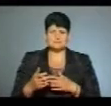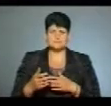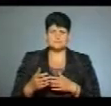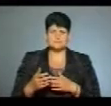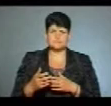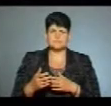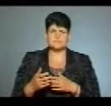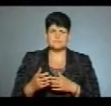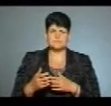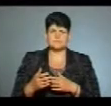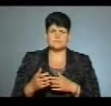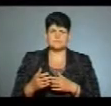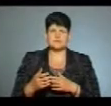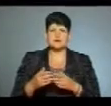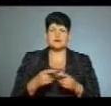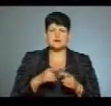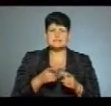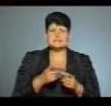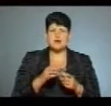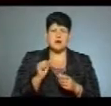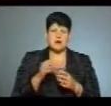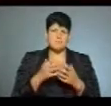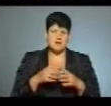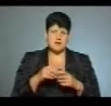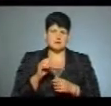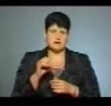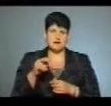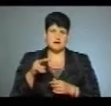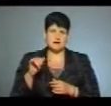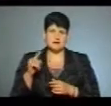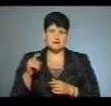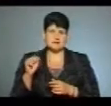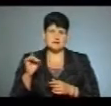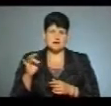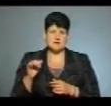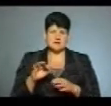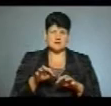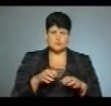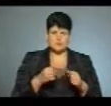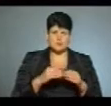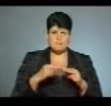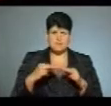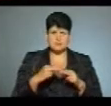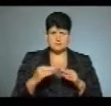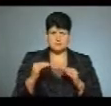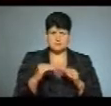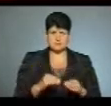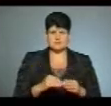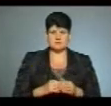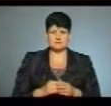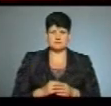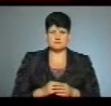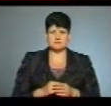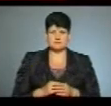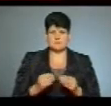Тобто заберуть ось цей апарат, і Лізарова забереться, а там будуть вже складати кісточки, пластину ставити. То там кусок кістки відпадено. Треба,